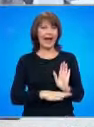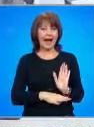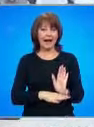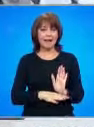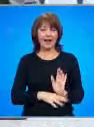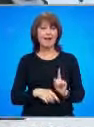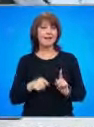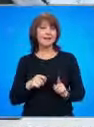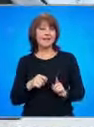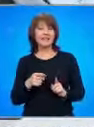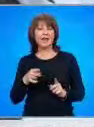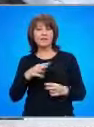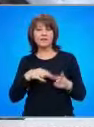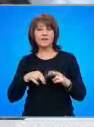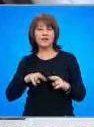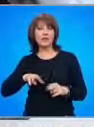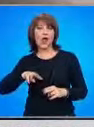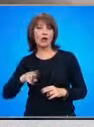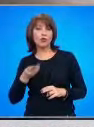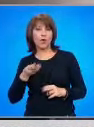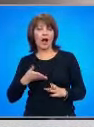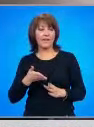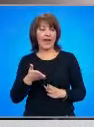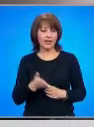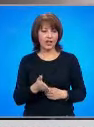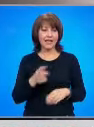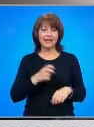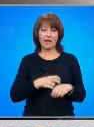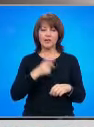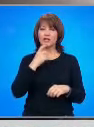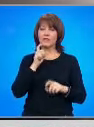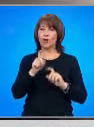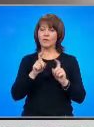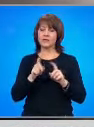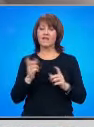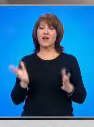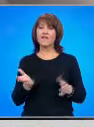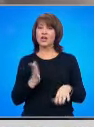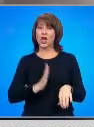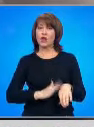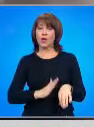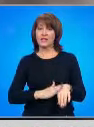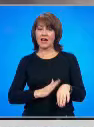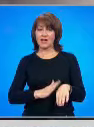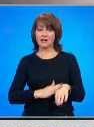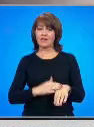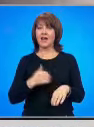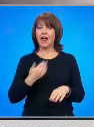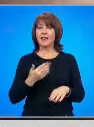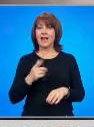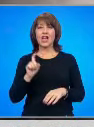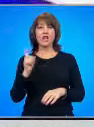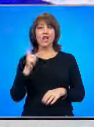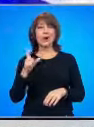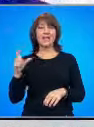други начини да избегнат уличаването си. Демерджиев коментира и събраните вече доказателства за полицейски чадър над Георги